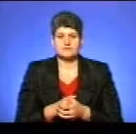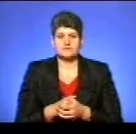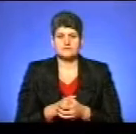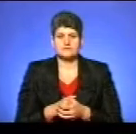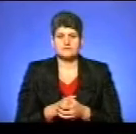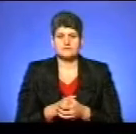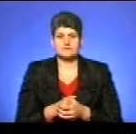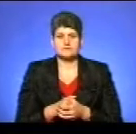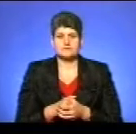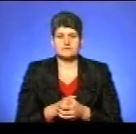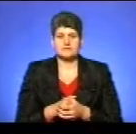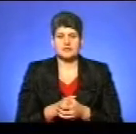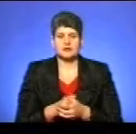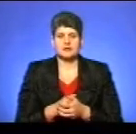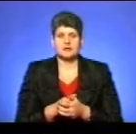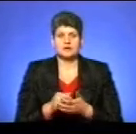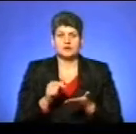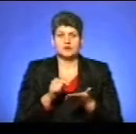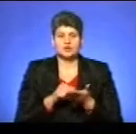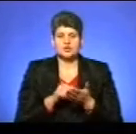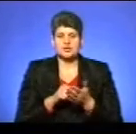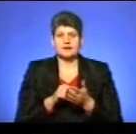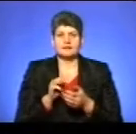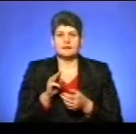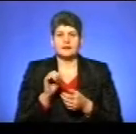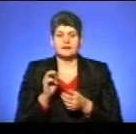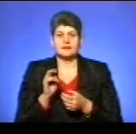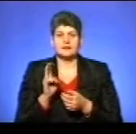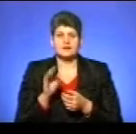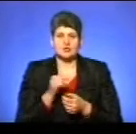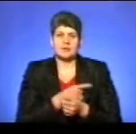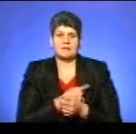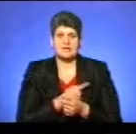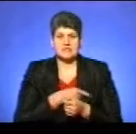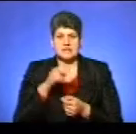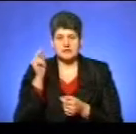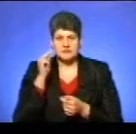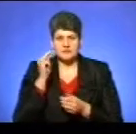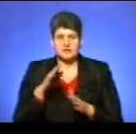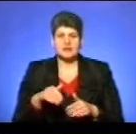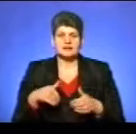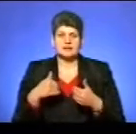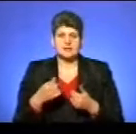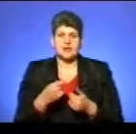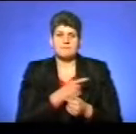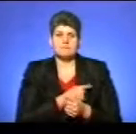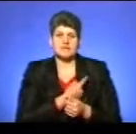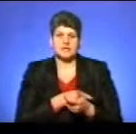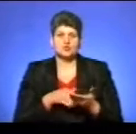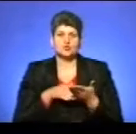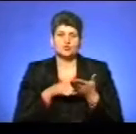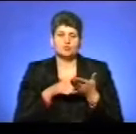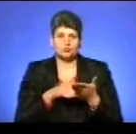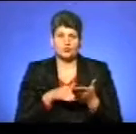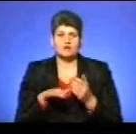Готов! Точка тактичної медицини. Вивчаємо надання медичної допомоги